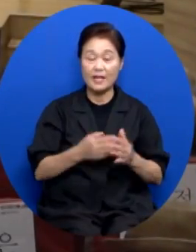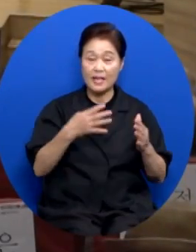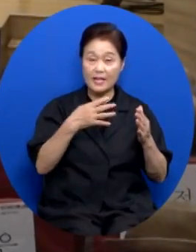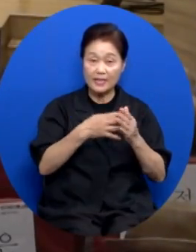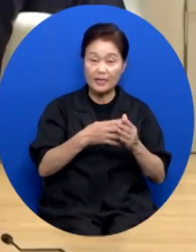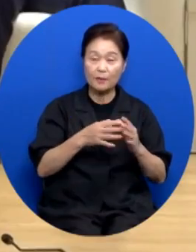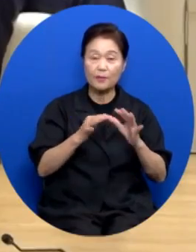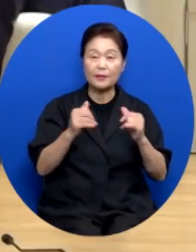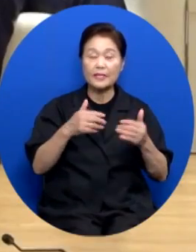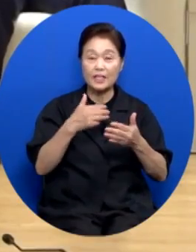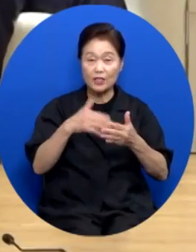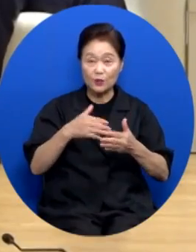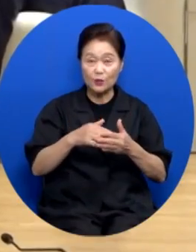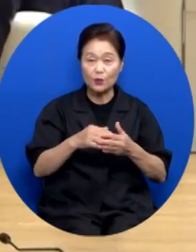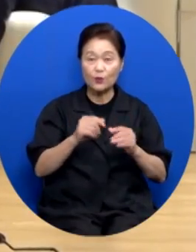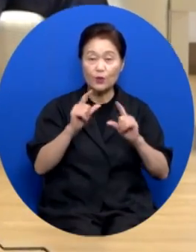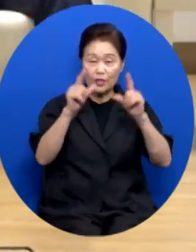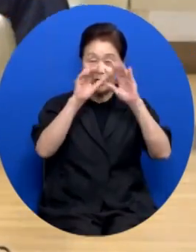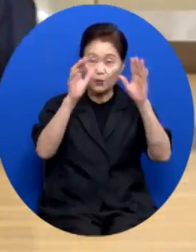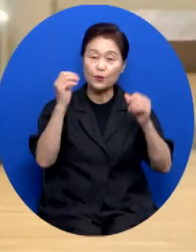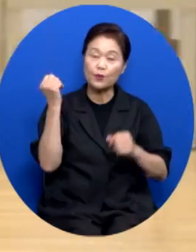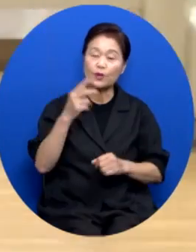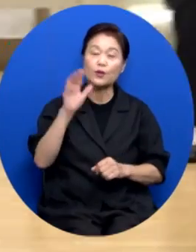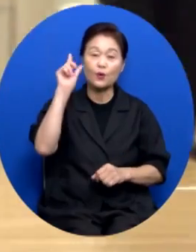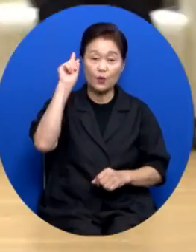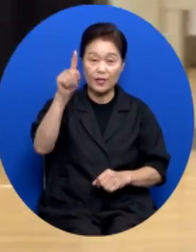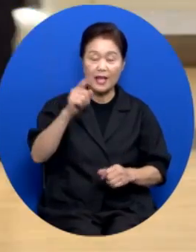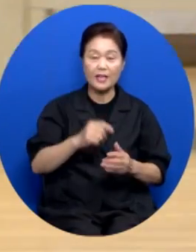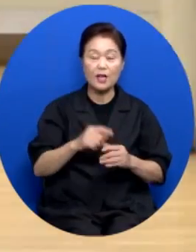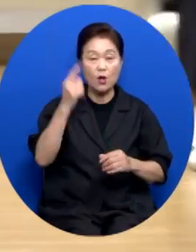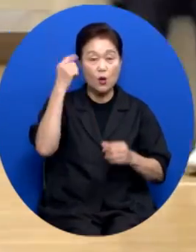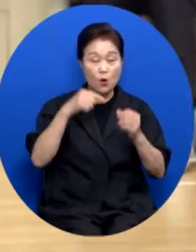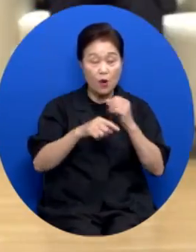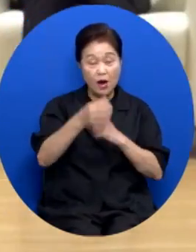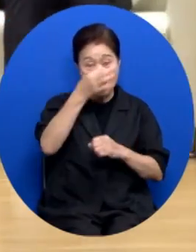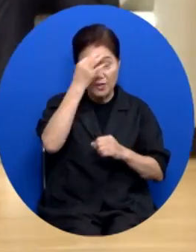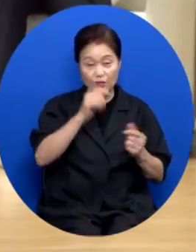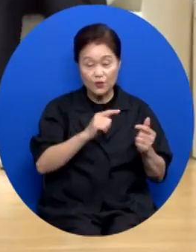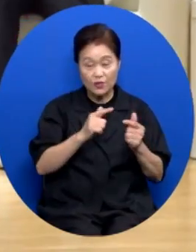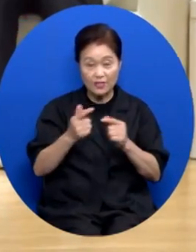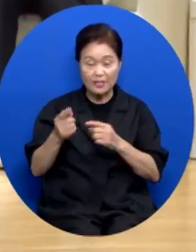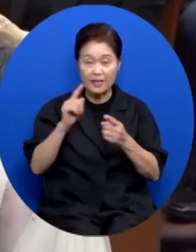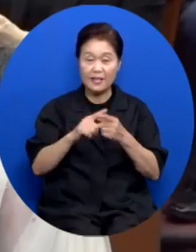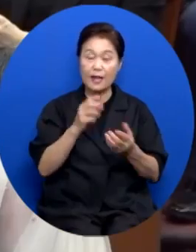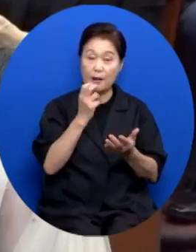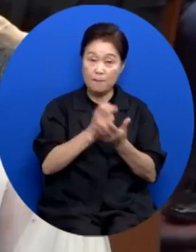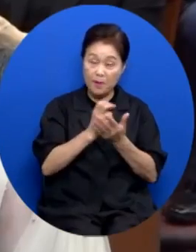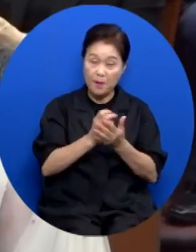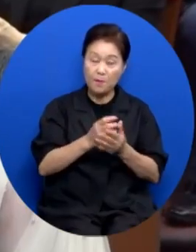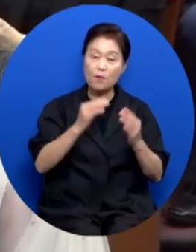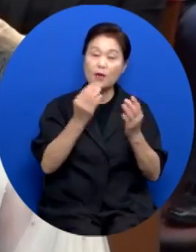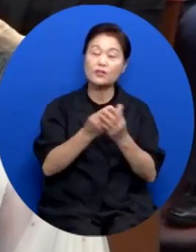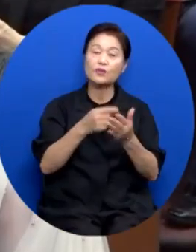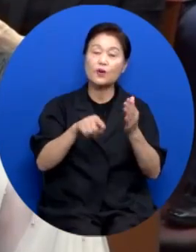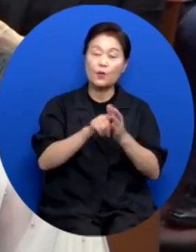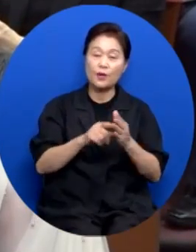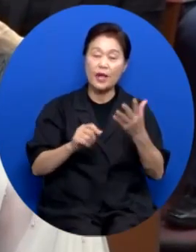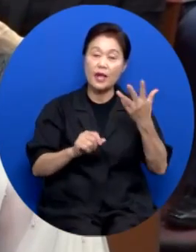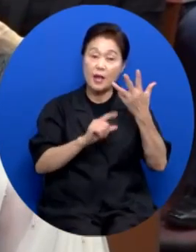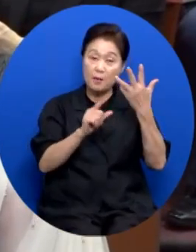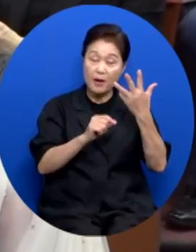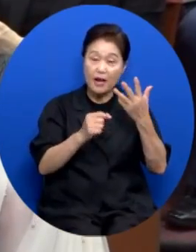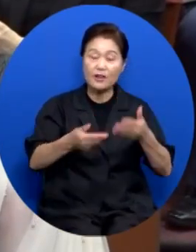사단법인 인구와 기후 그리고 내일은 인구와 기후, 과학기술에 관한 입법과 정책과제의 완성을 위해 지난 8월